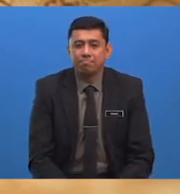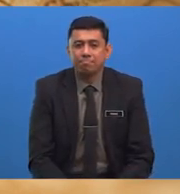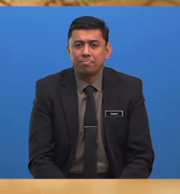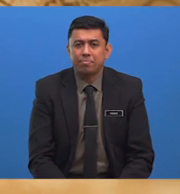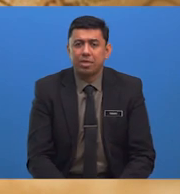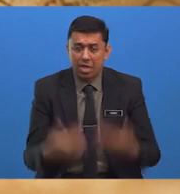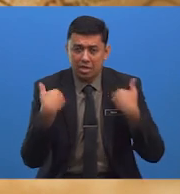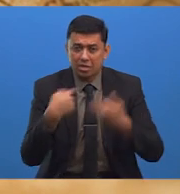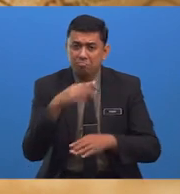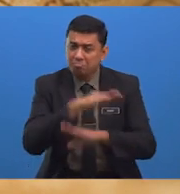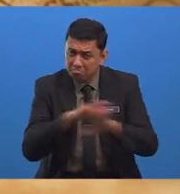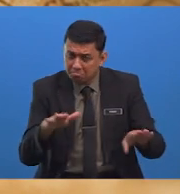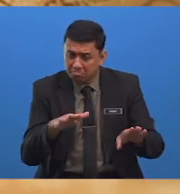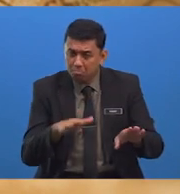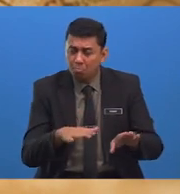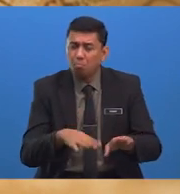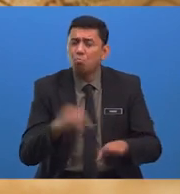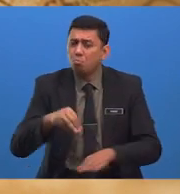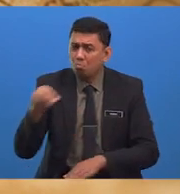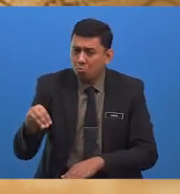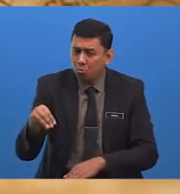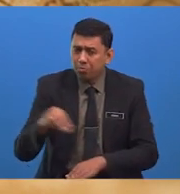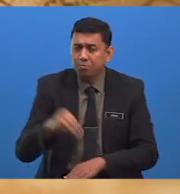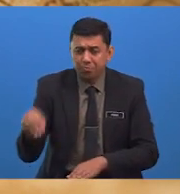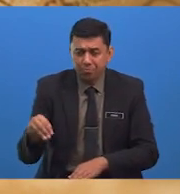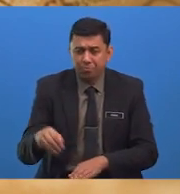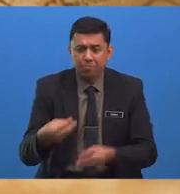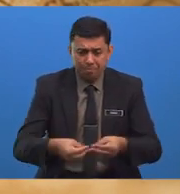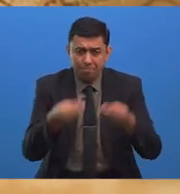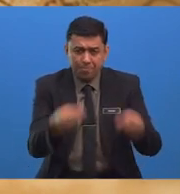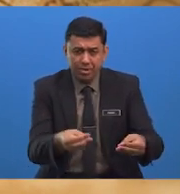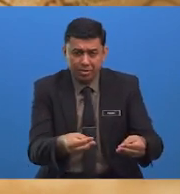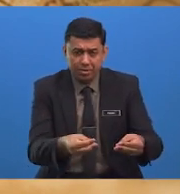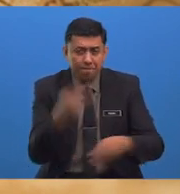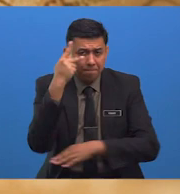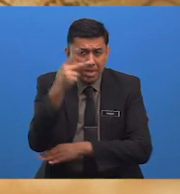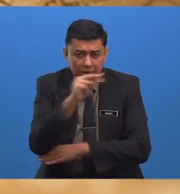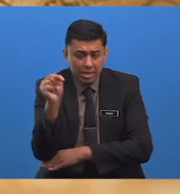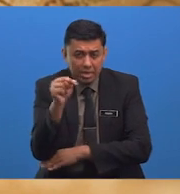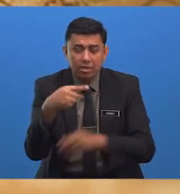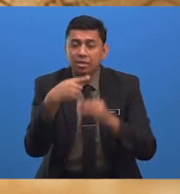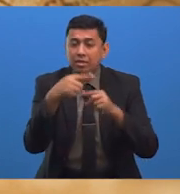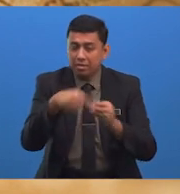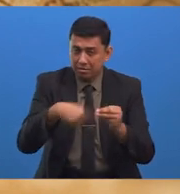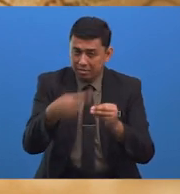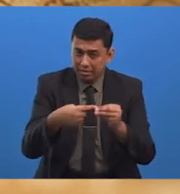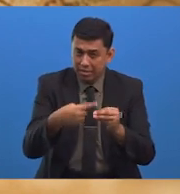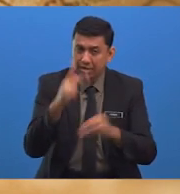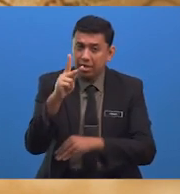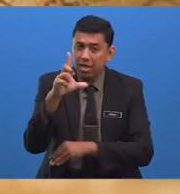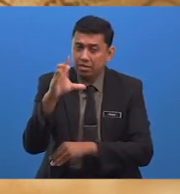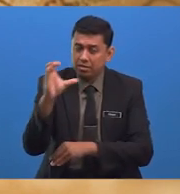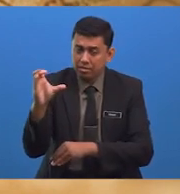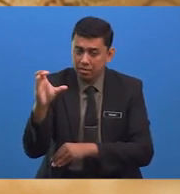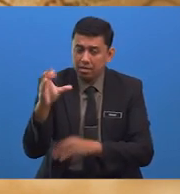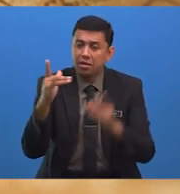Ada tak di antara murid-murid yang boleh memberi pandangan tentang kepentingan KLCC